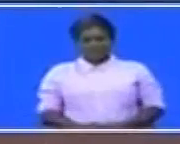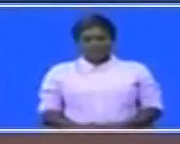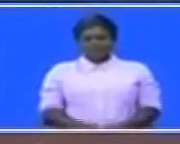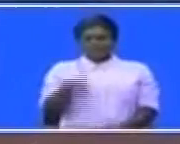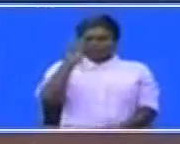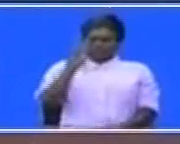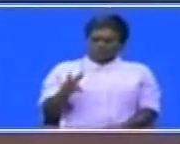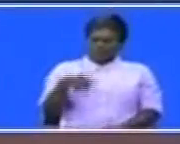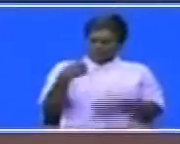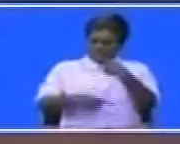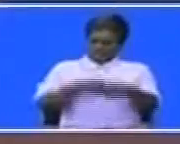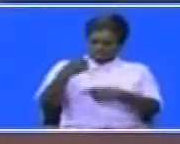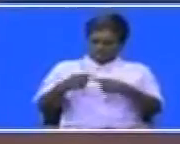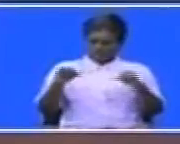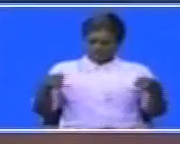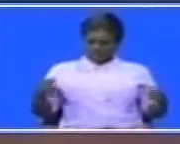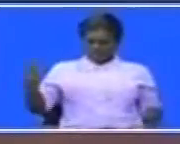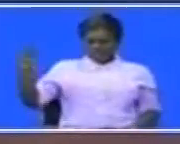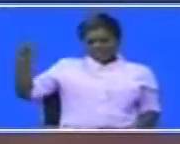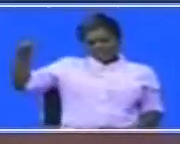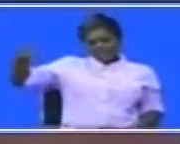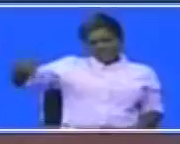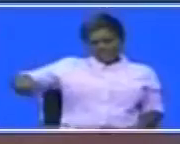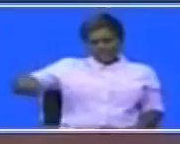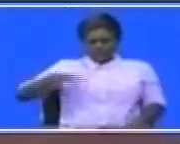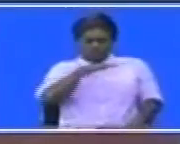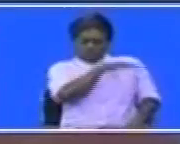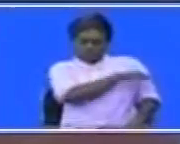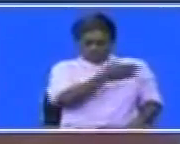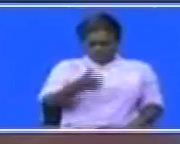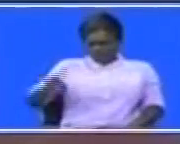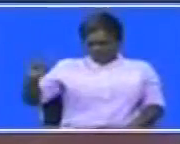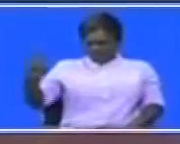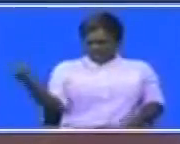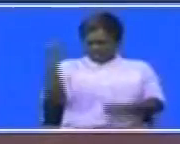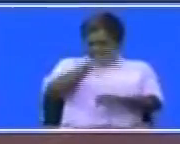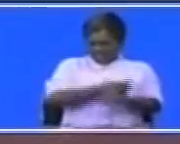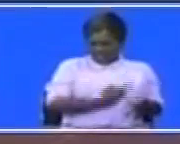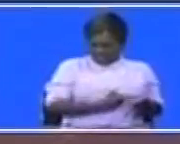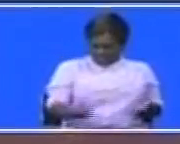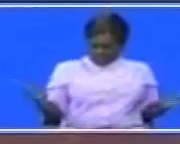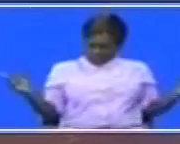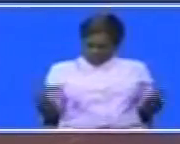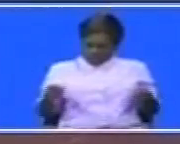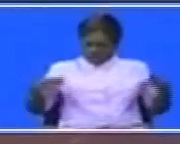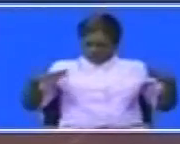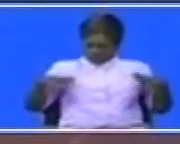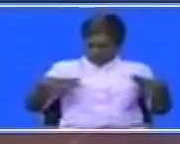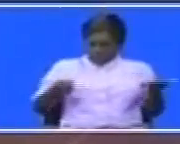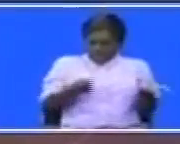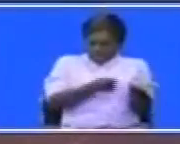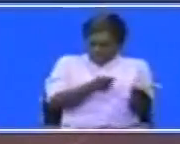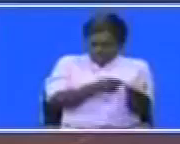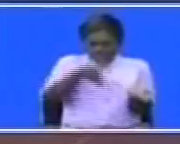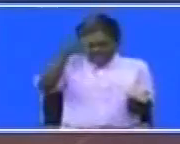Na mtazamaji, unaendelea kutazama taarifa za KTN Leo jioni hii ya siku ya kwanza ya wiki. Napumua kidogo, pata kamusi ya leo,